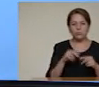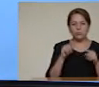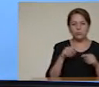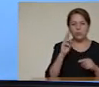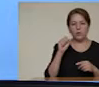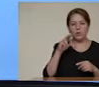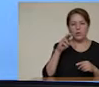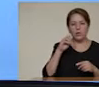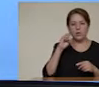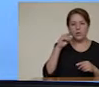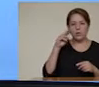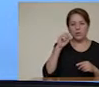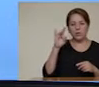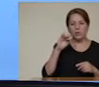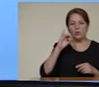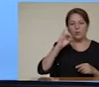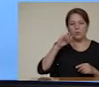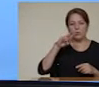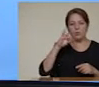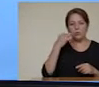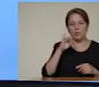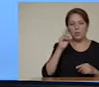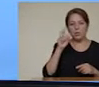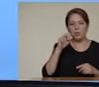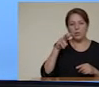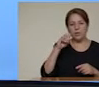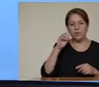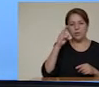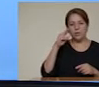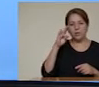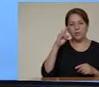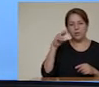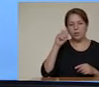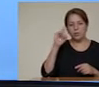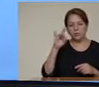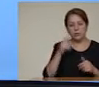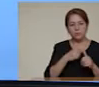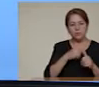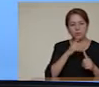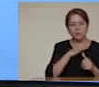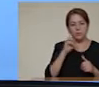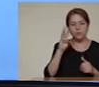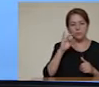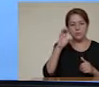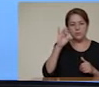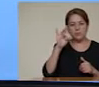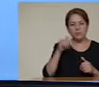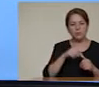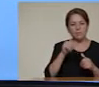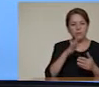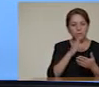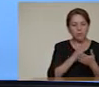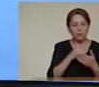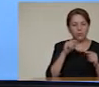kalendar Yuliy kalendari deb atalgan ekan. Albatta, Misr taqvimidan keskin farq qilardi va uning